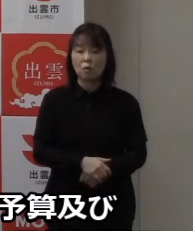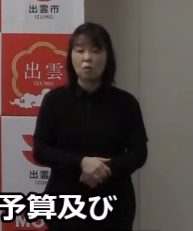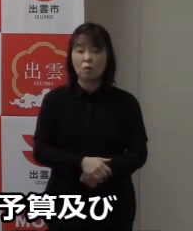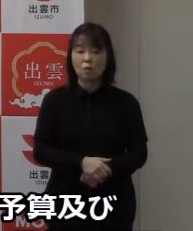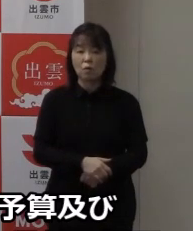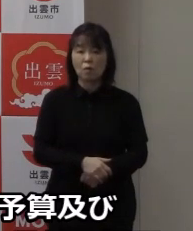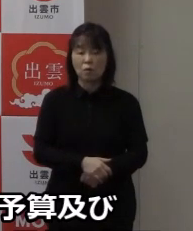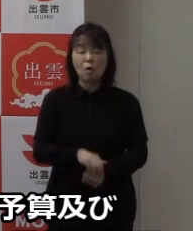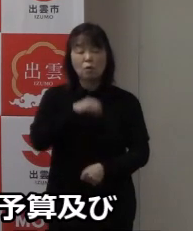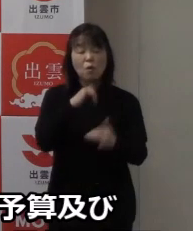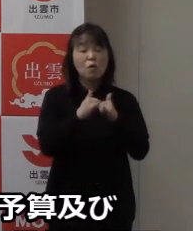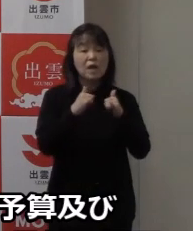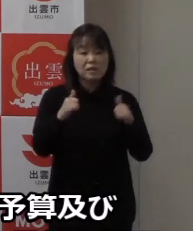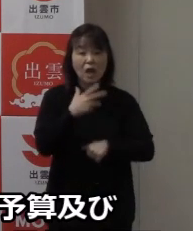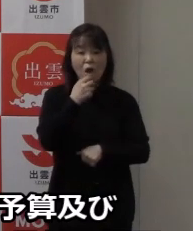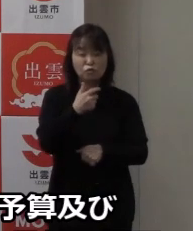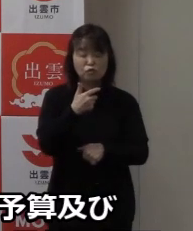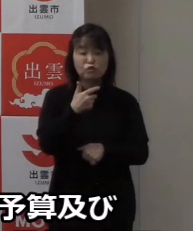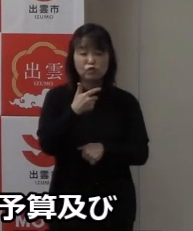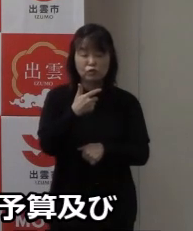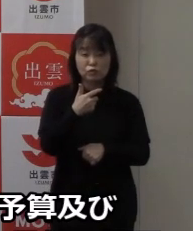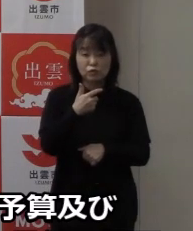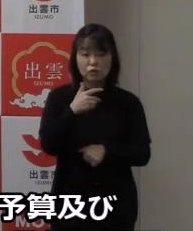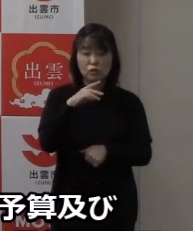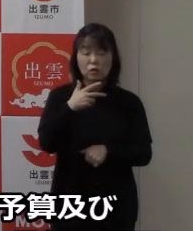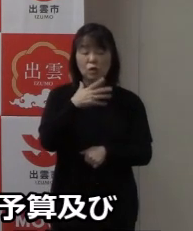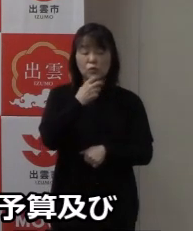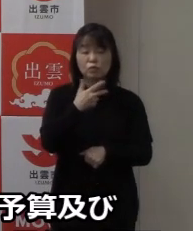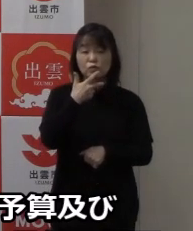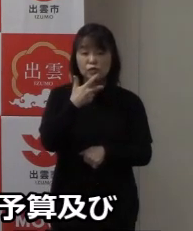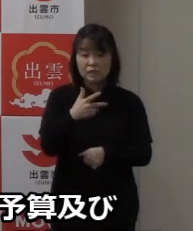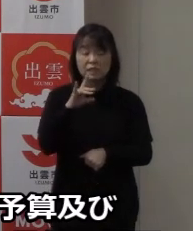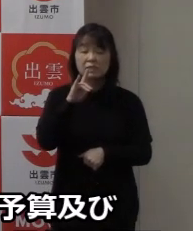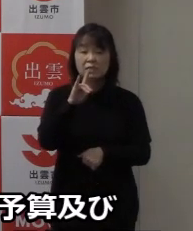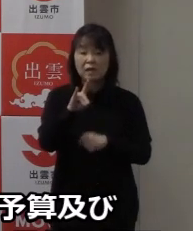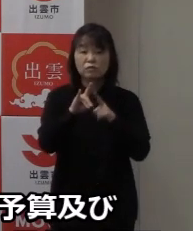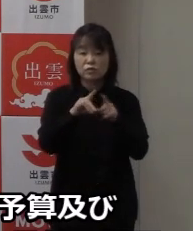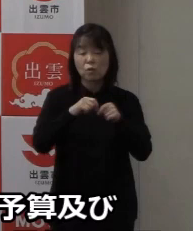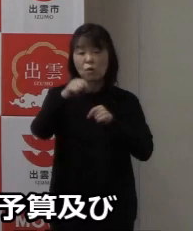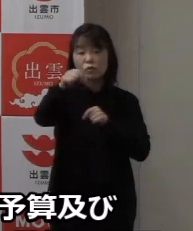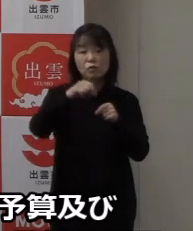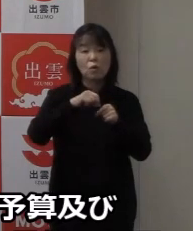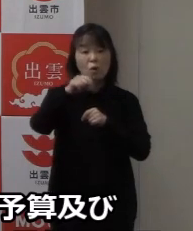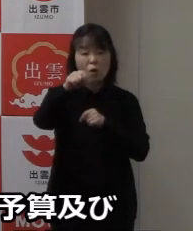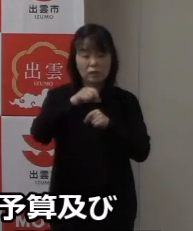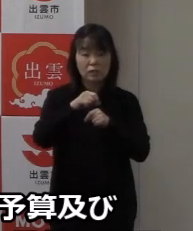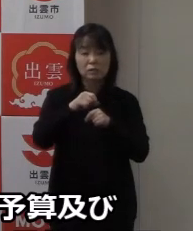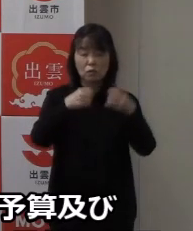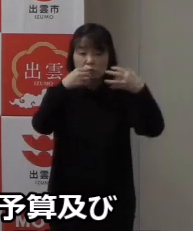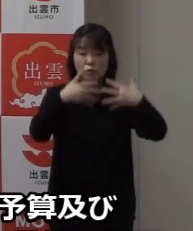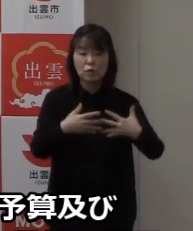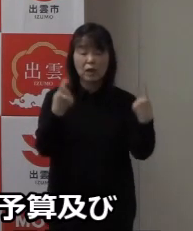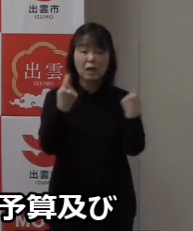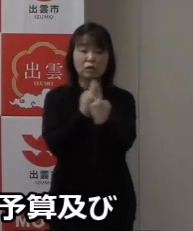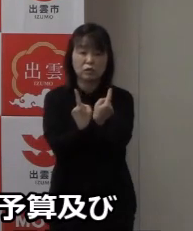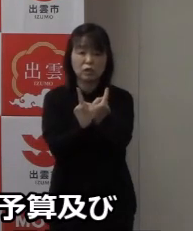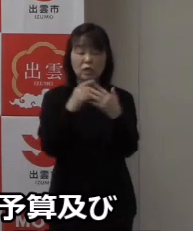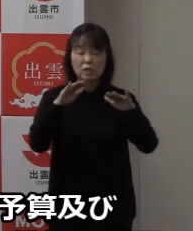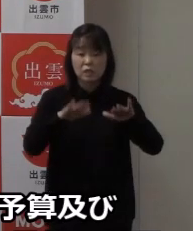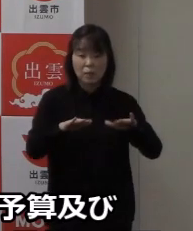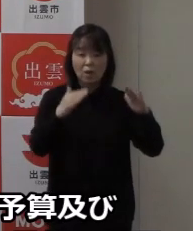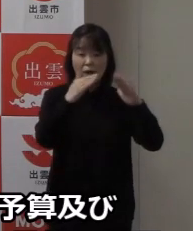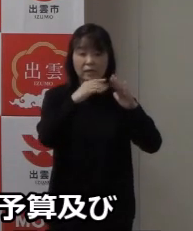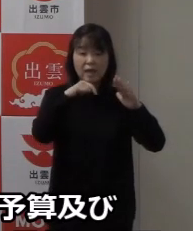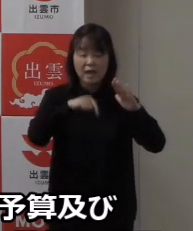中にですね、高齢者福祉タクシーの距離要件、これは今最寄りの駅やバス停まで500メートル以上、これ